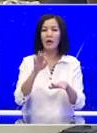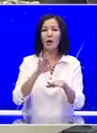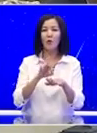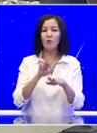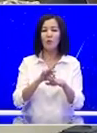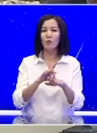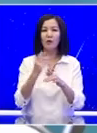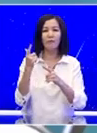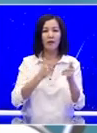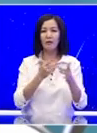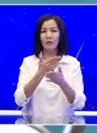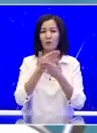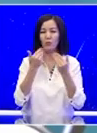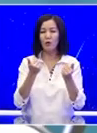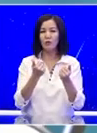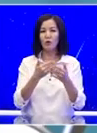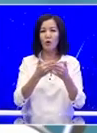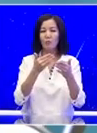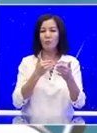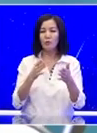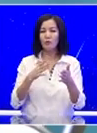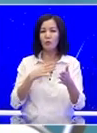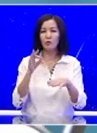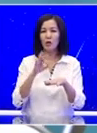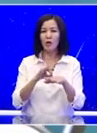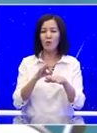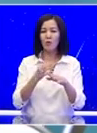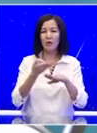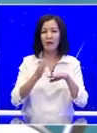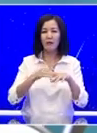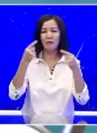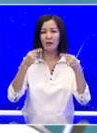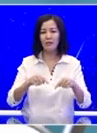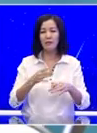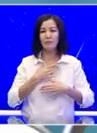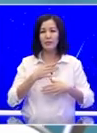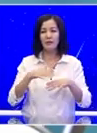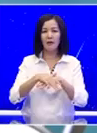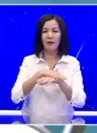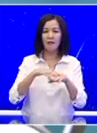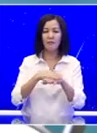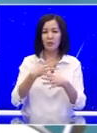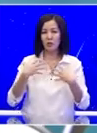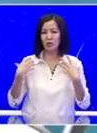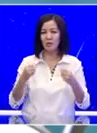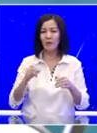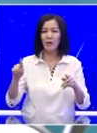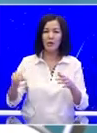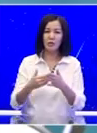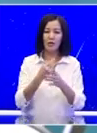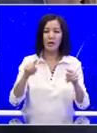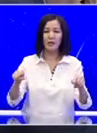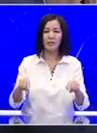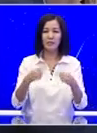де дайын болған жоқ. Бұрын соңды болмаған ауыр дағдарыстан біздің халқымыз ширап, жаңа кезеңге